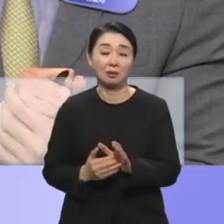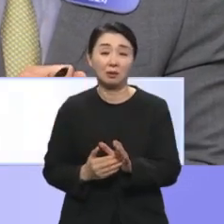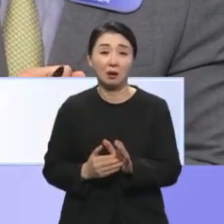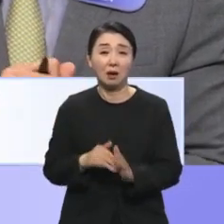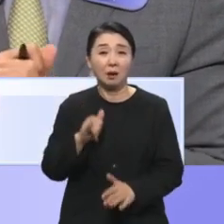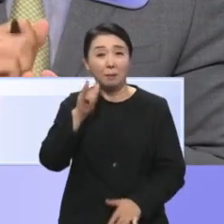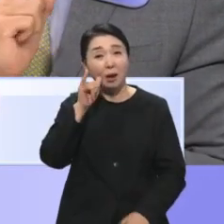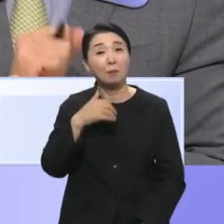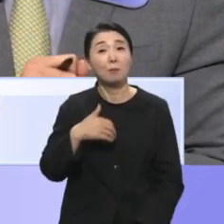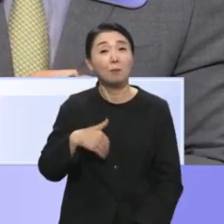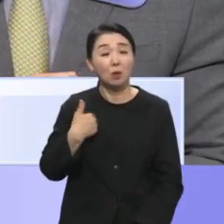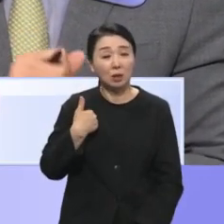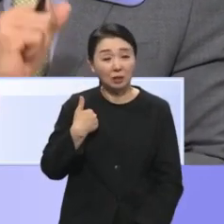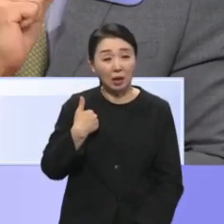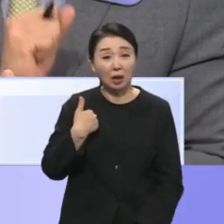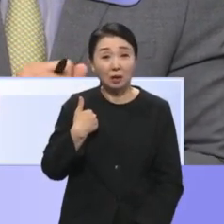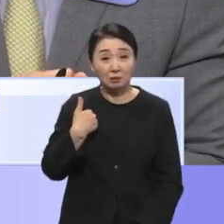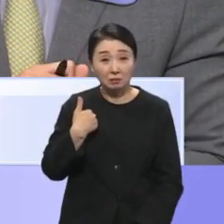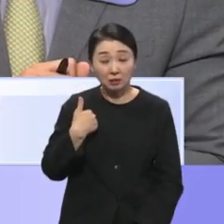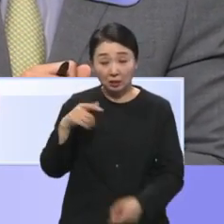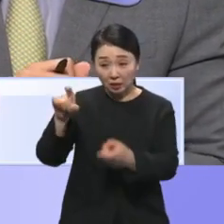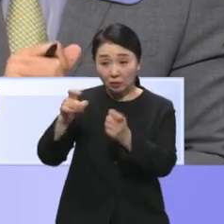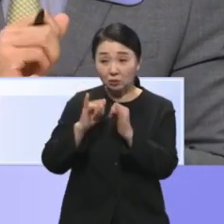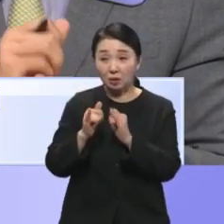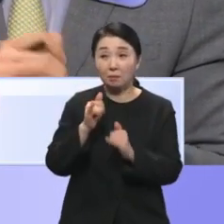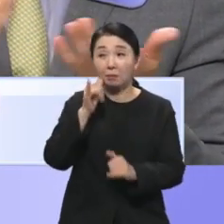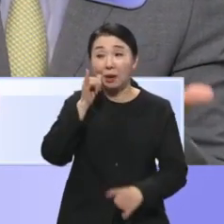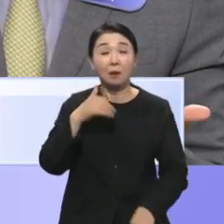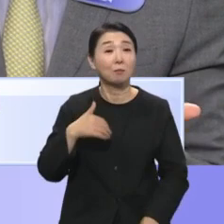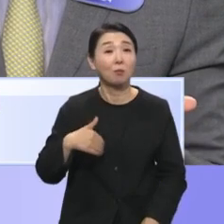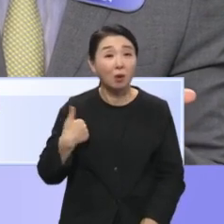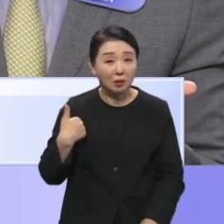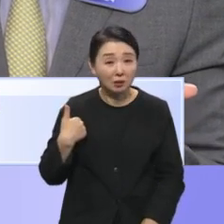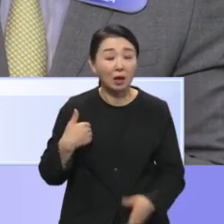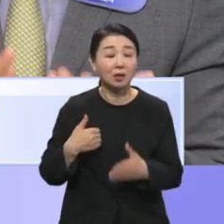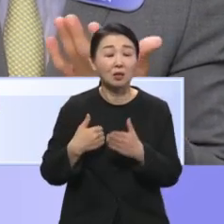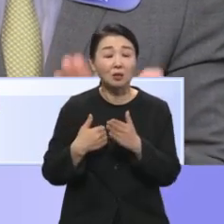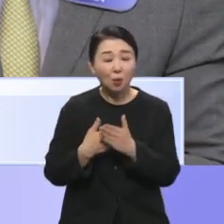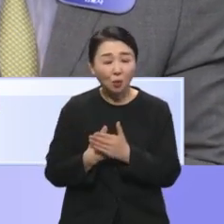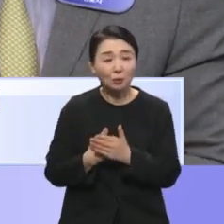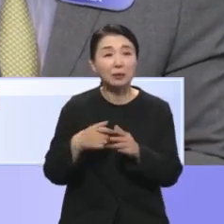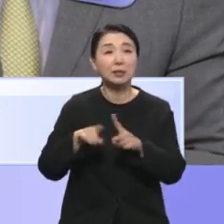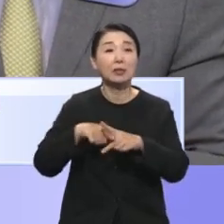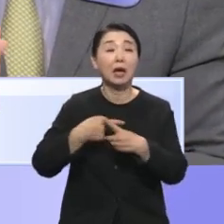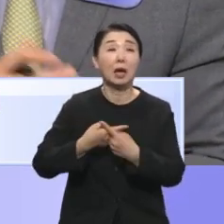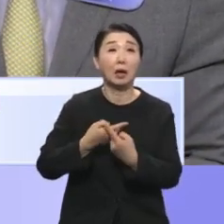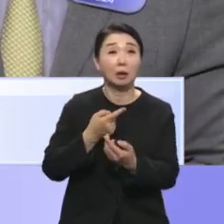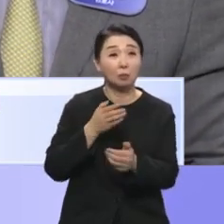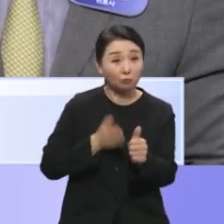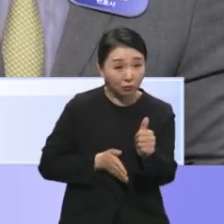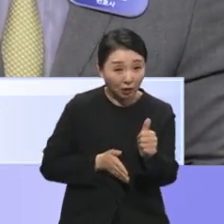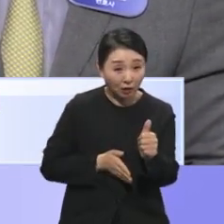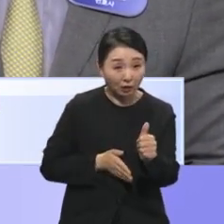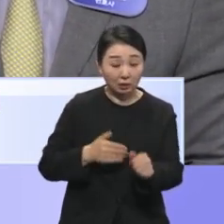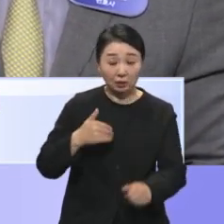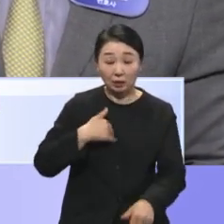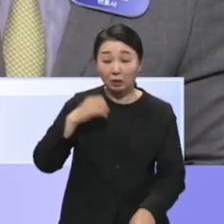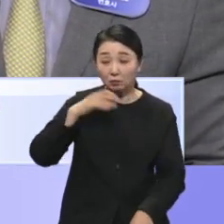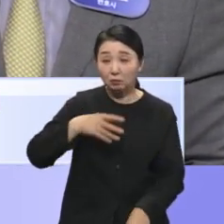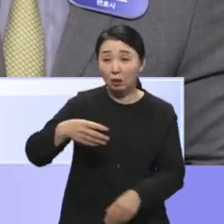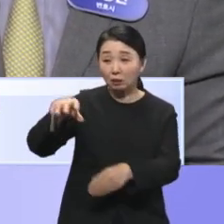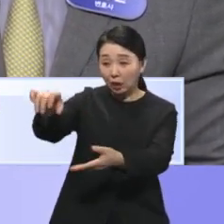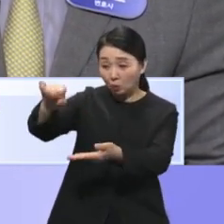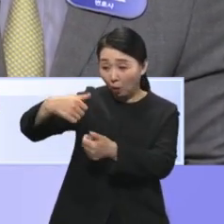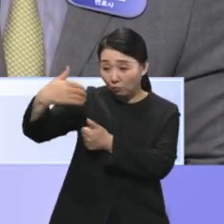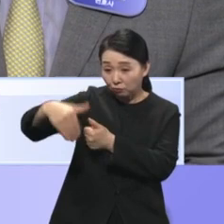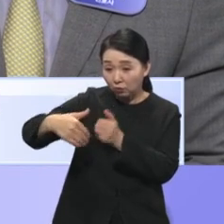몰랐다 이렇게 들여오는 사람들이 마약인 이제 몰랐기 때문에 이런 볼을 참작을 해 달라라고 주장을 하지만 예 나는 그냥 옮겨 달라서 옮겨